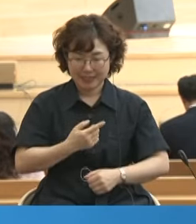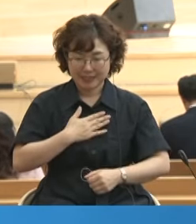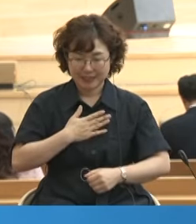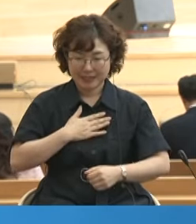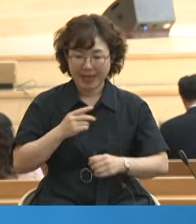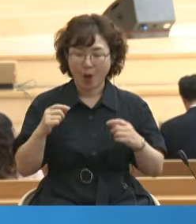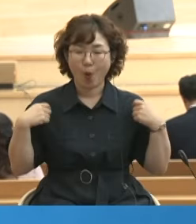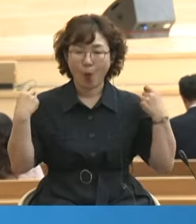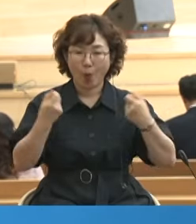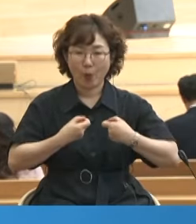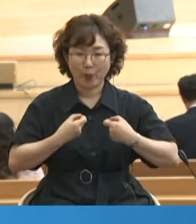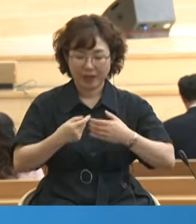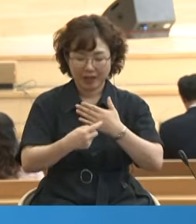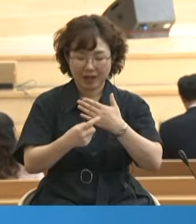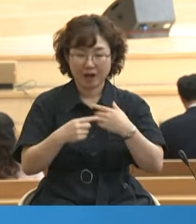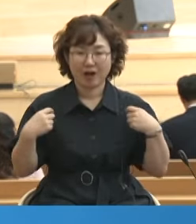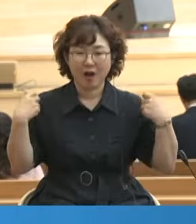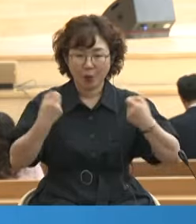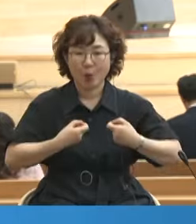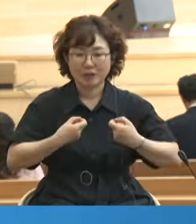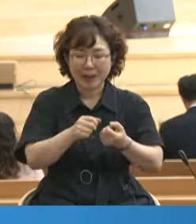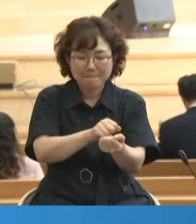두루마기를 빠는 자.